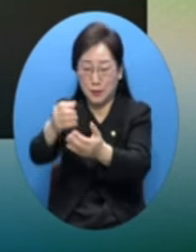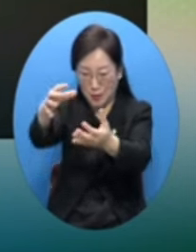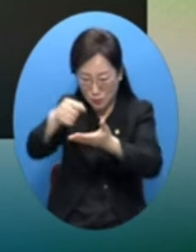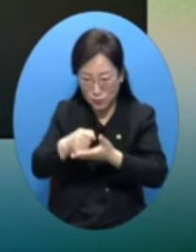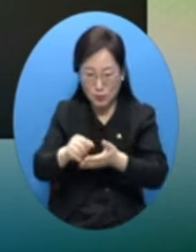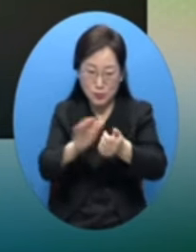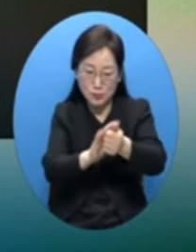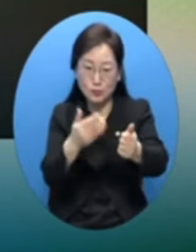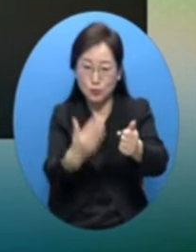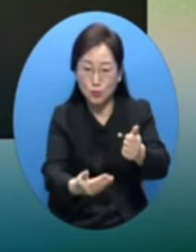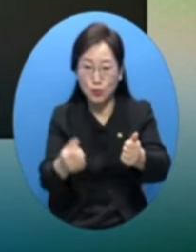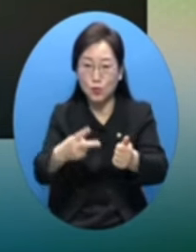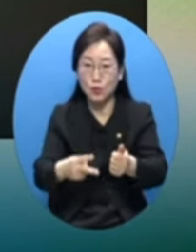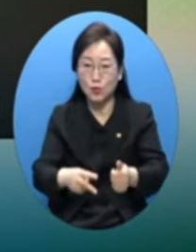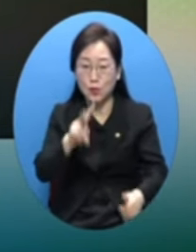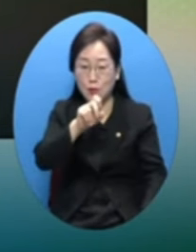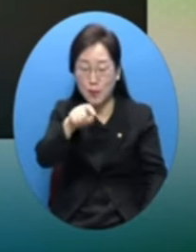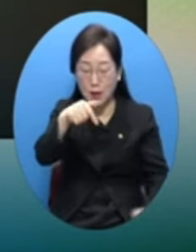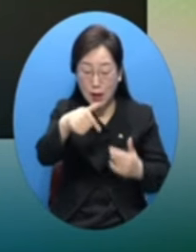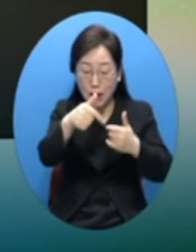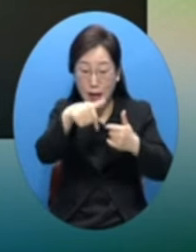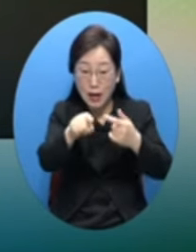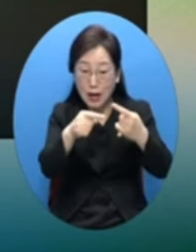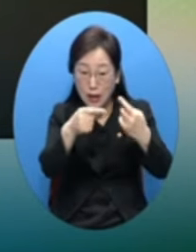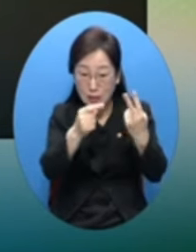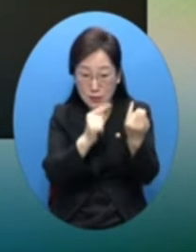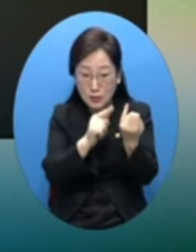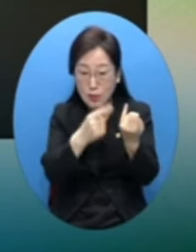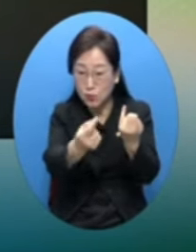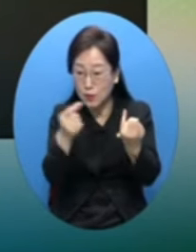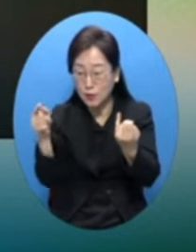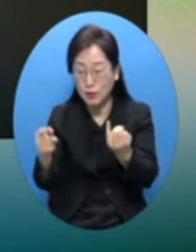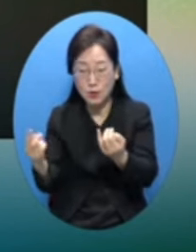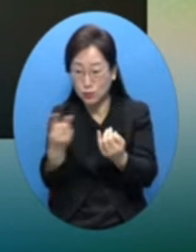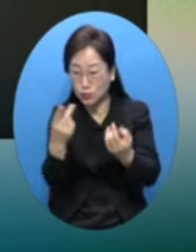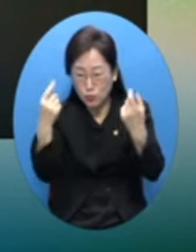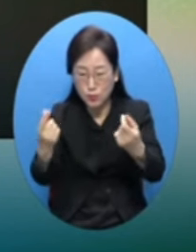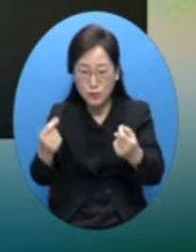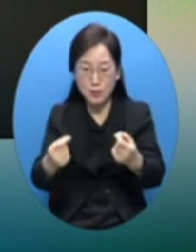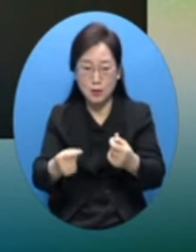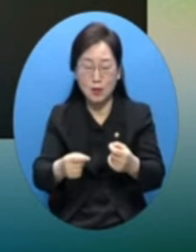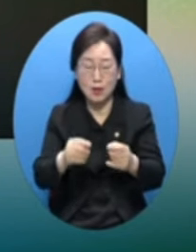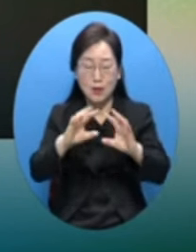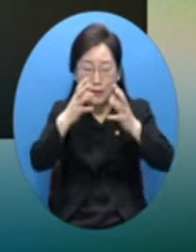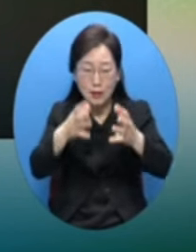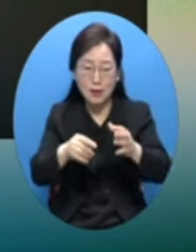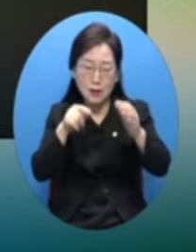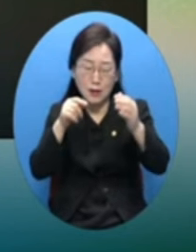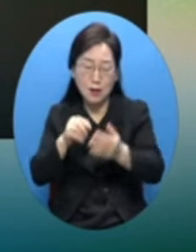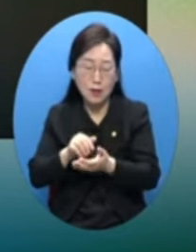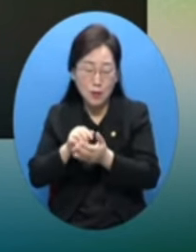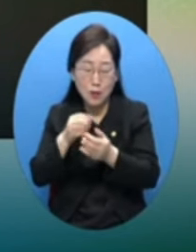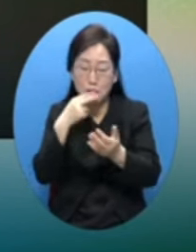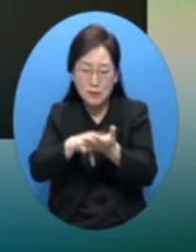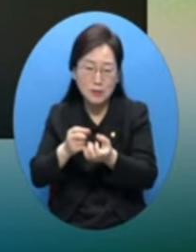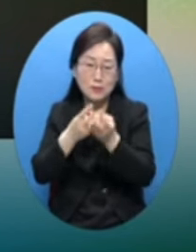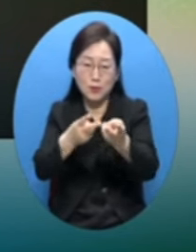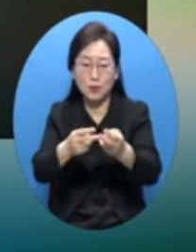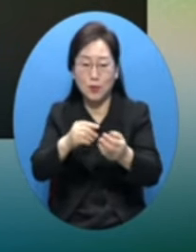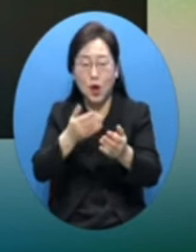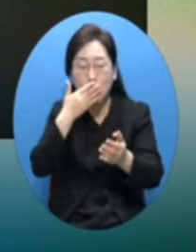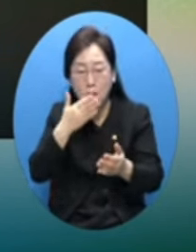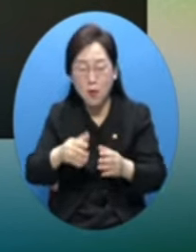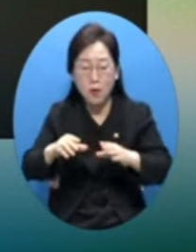마리안네와 마가렛 가족들에게 연락을 해서 약품들을 보내오고 먹을 거 입을 것도 보내주고 저들이